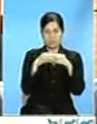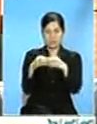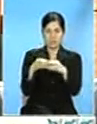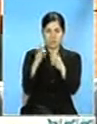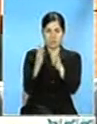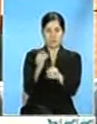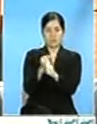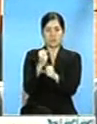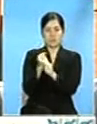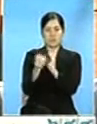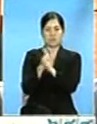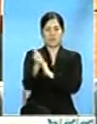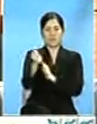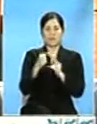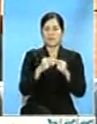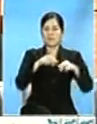รอด